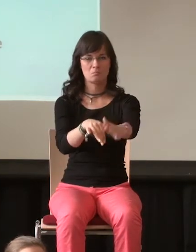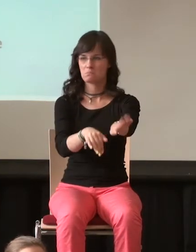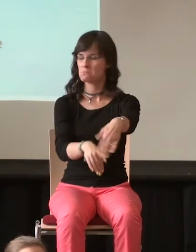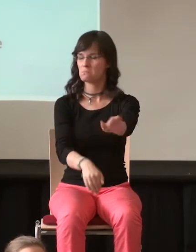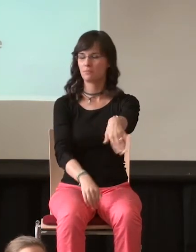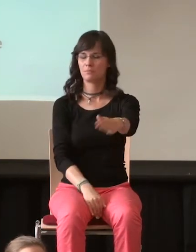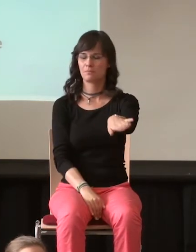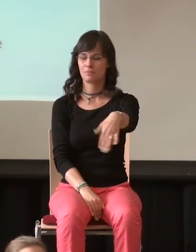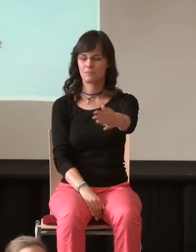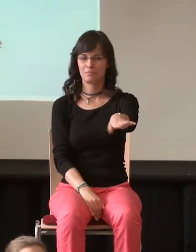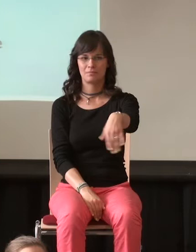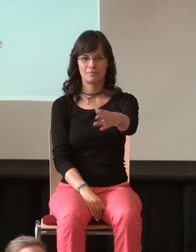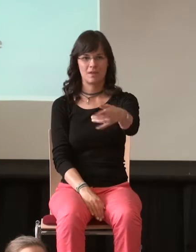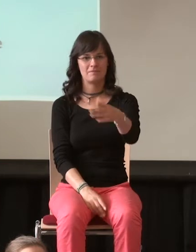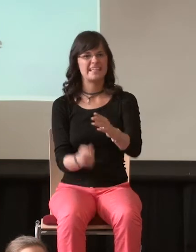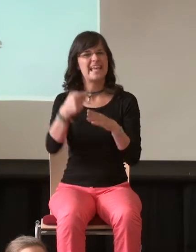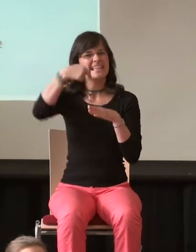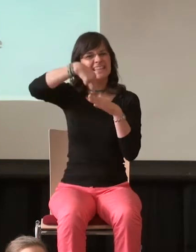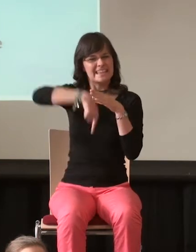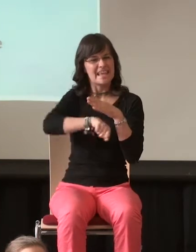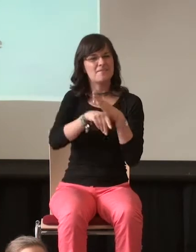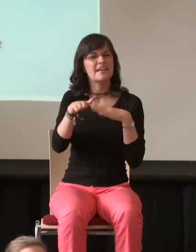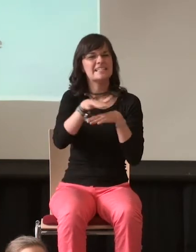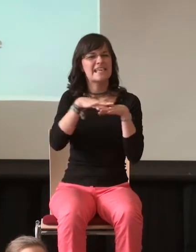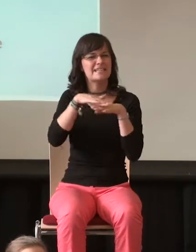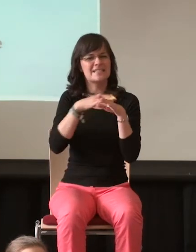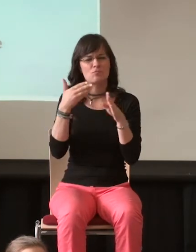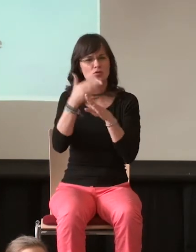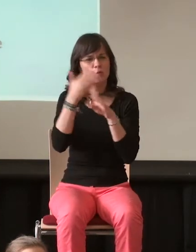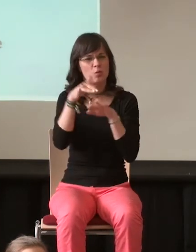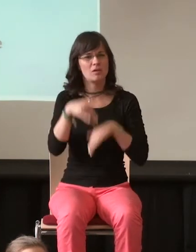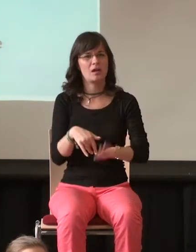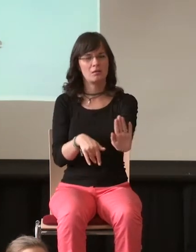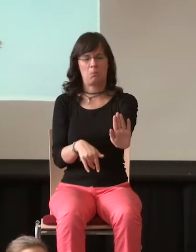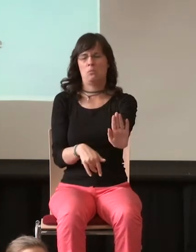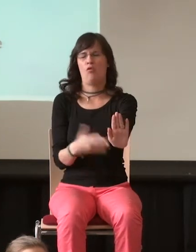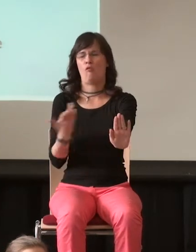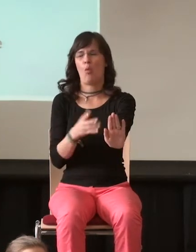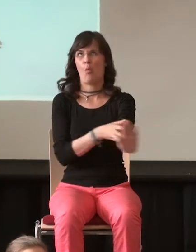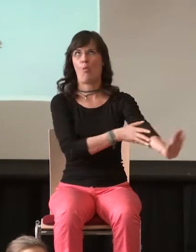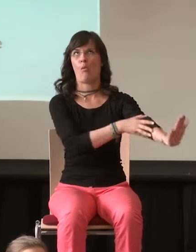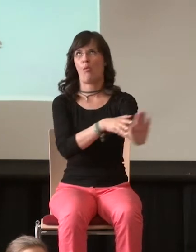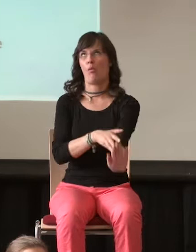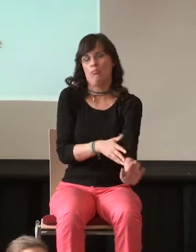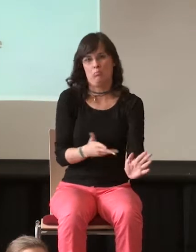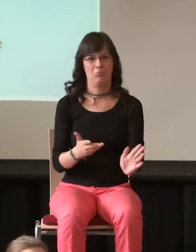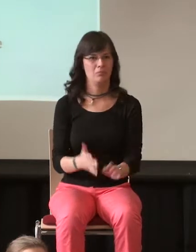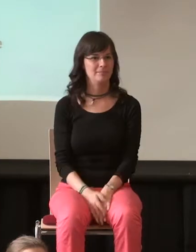bei gestörter Tiefensensibilität ist das nicht der Fall, ja, gut,